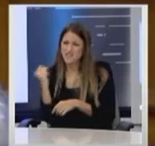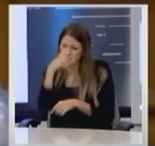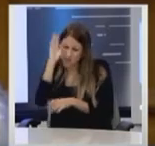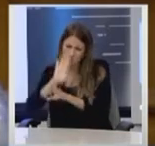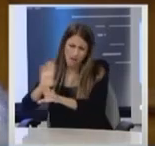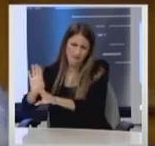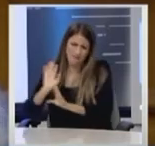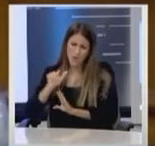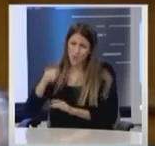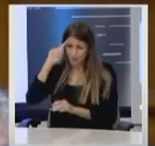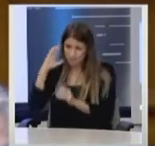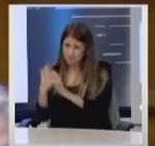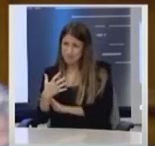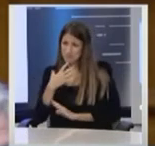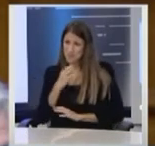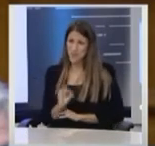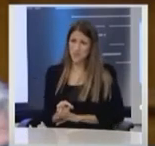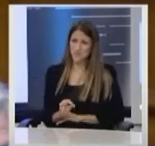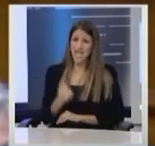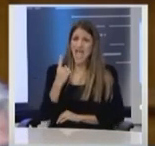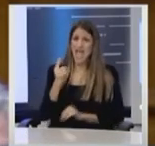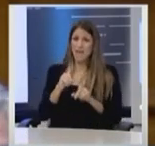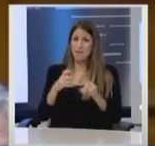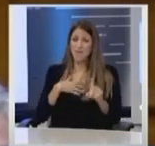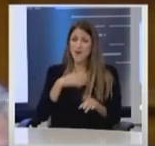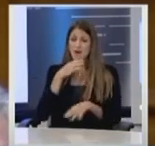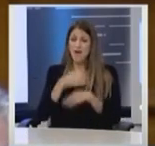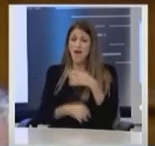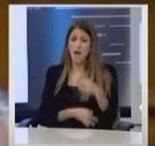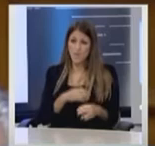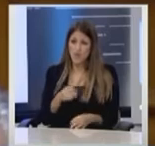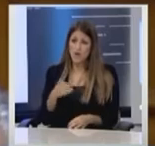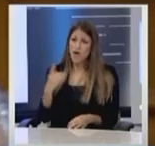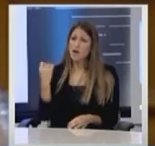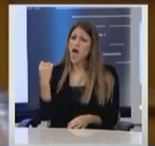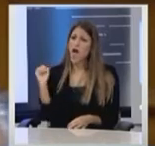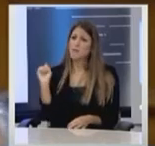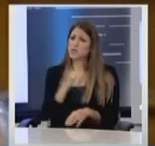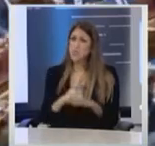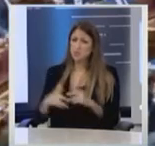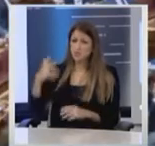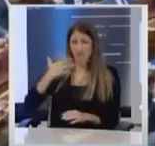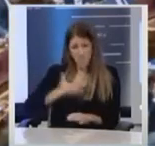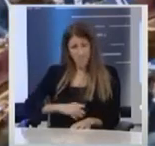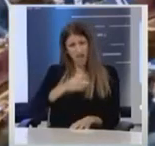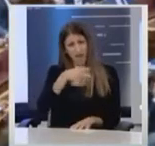αυτά. Εγώ ένα πράγμα θέλω να πω και είναι και εν τη απουσία του, θα ήθελα να είναι εδώ να μου απαντήσει.